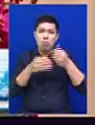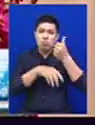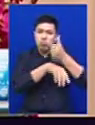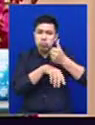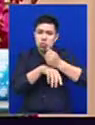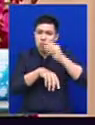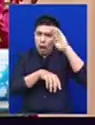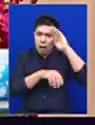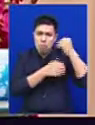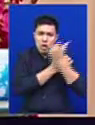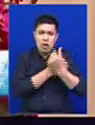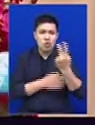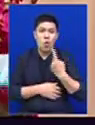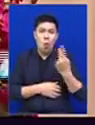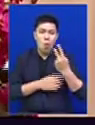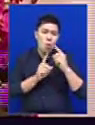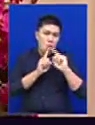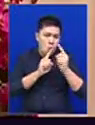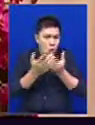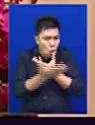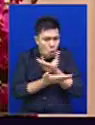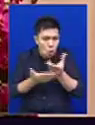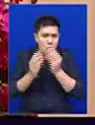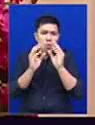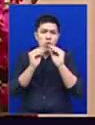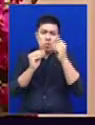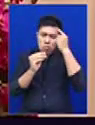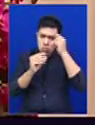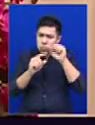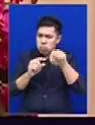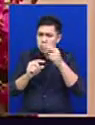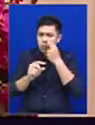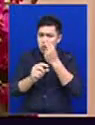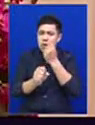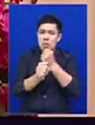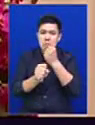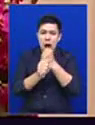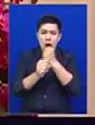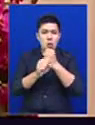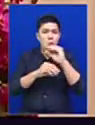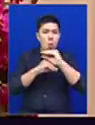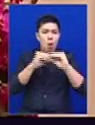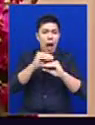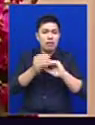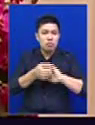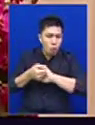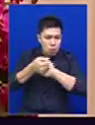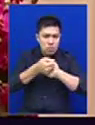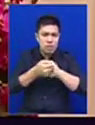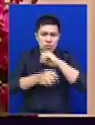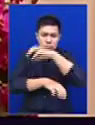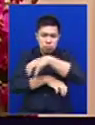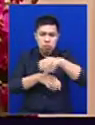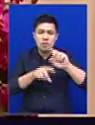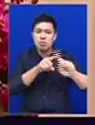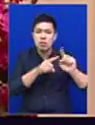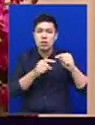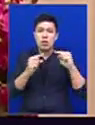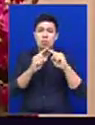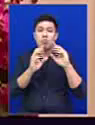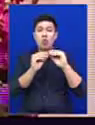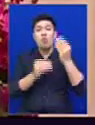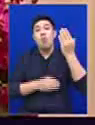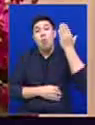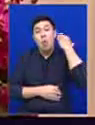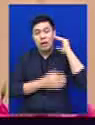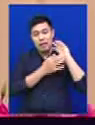เหล่าทัพ2ประเทศร่วมกันหารือในที่ประชุมได้มีการติดตามผลการดำเนินงานโครงการความร่วมมือด้านต่างๆจากการประชุมครั้งที่ผ่านม